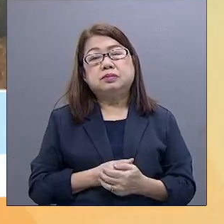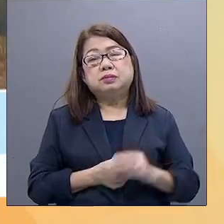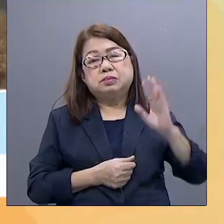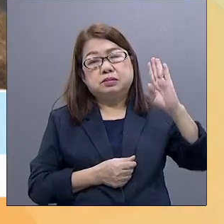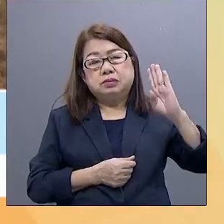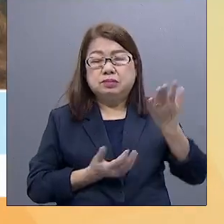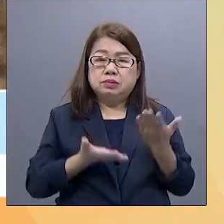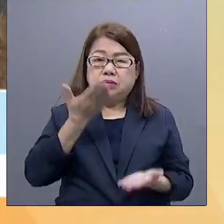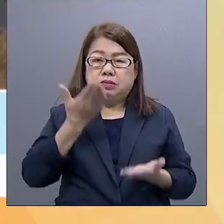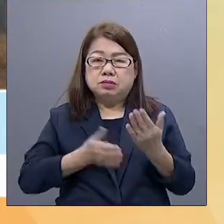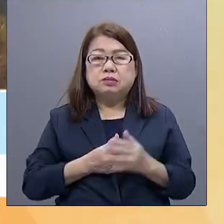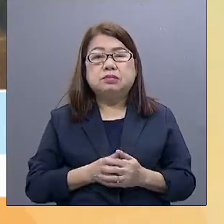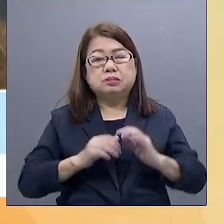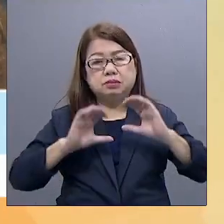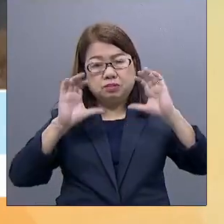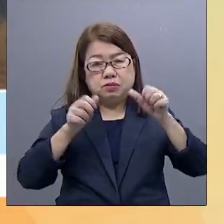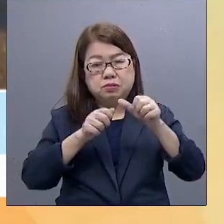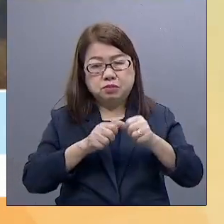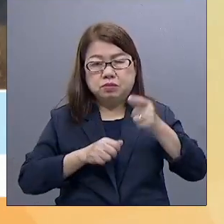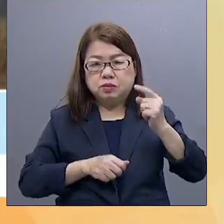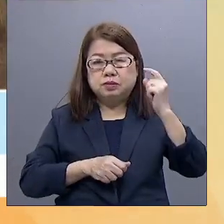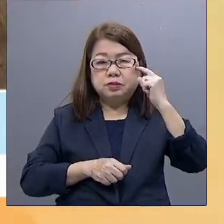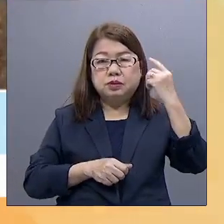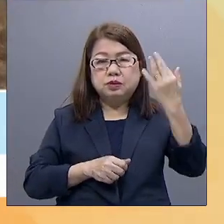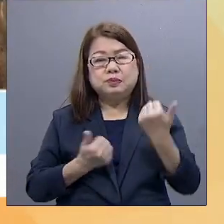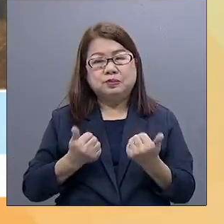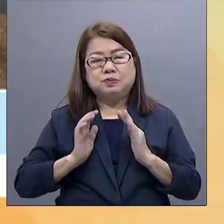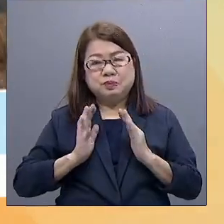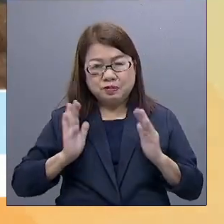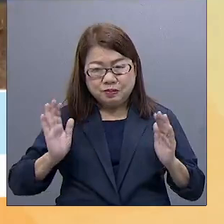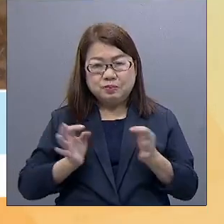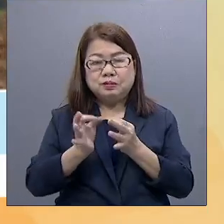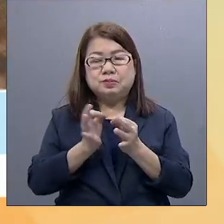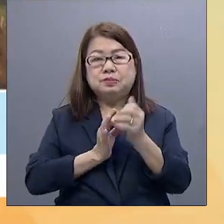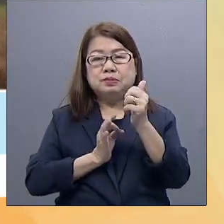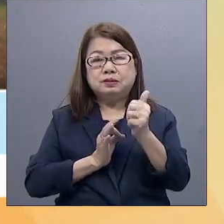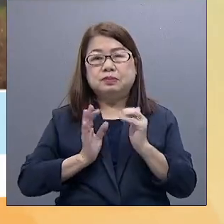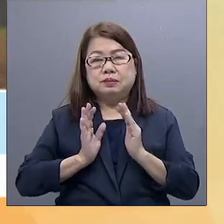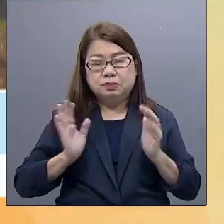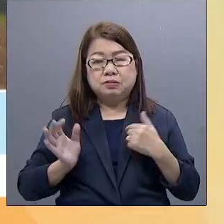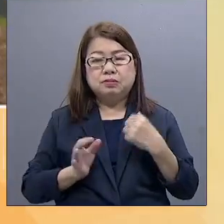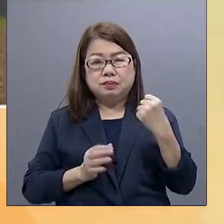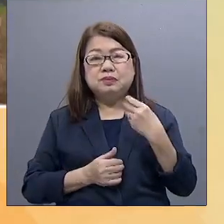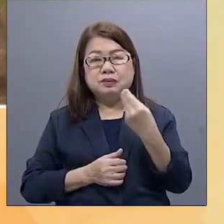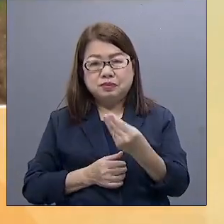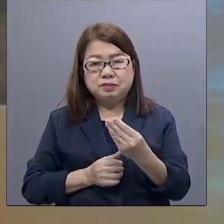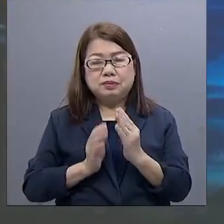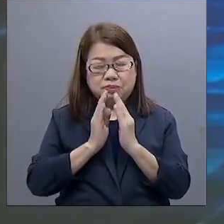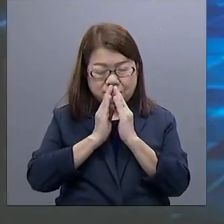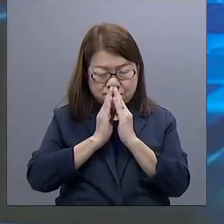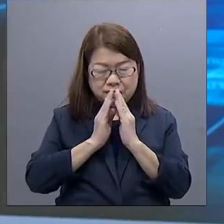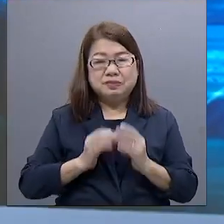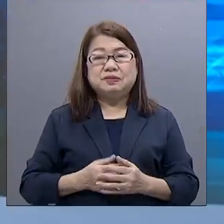จบ